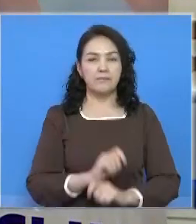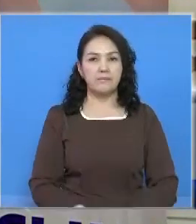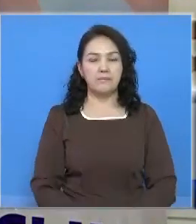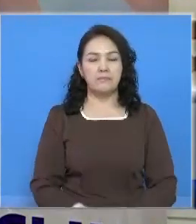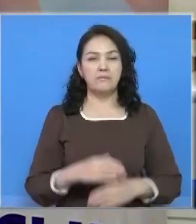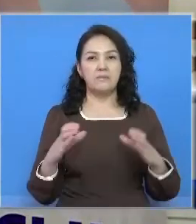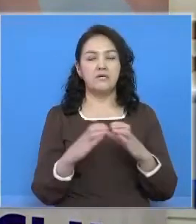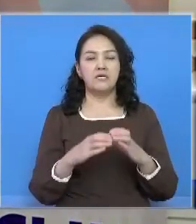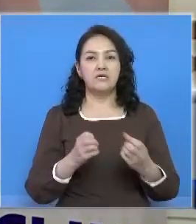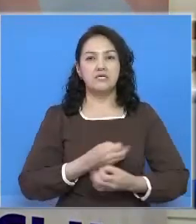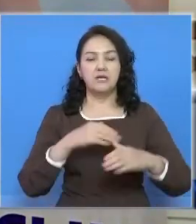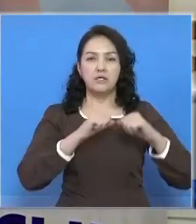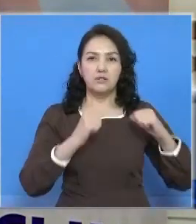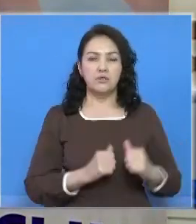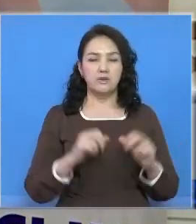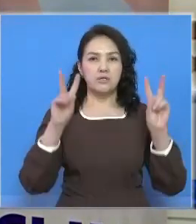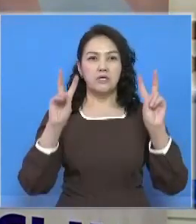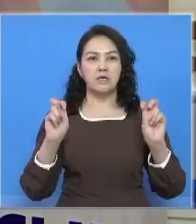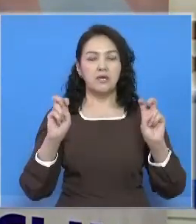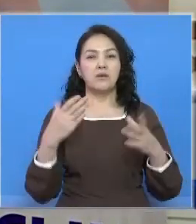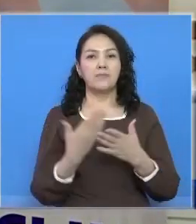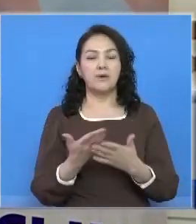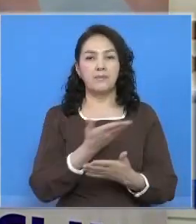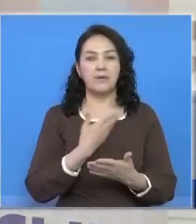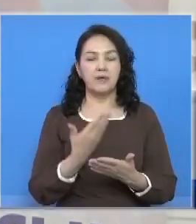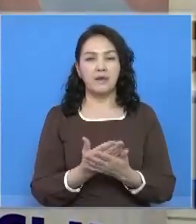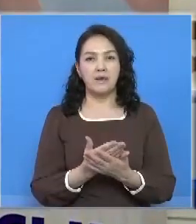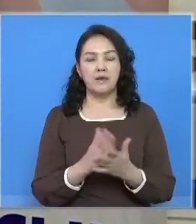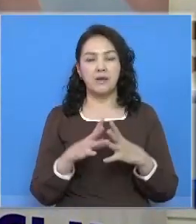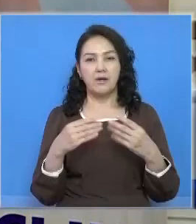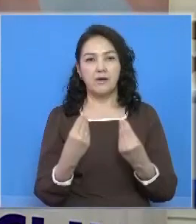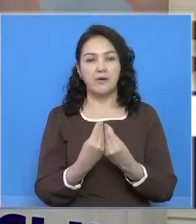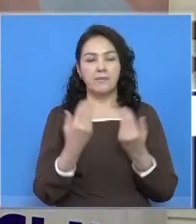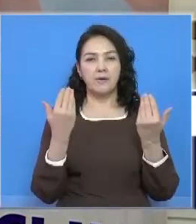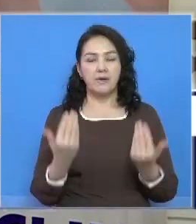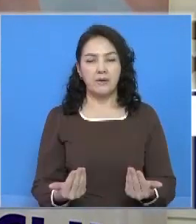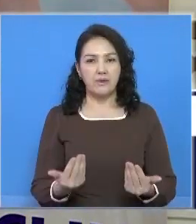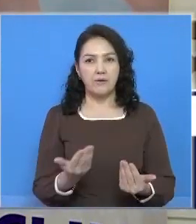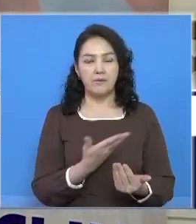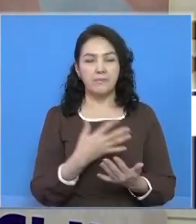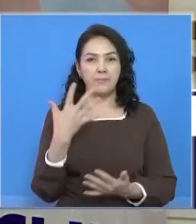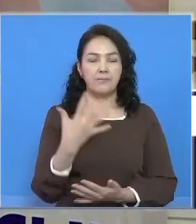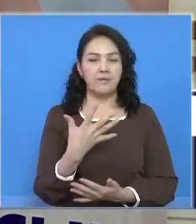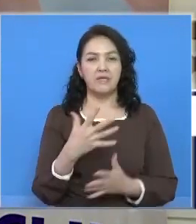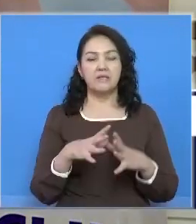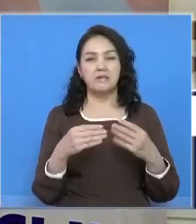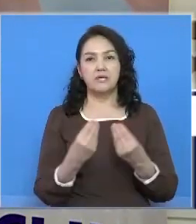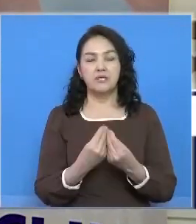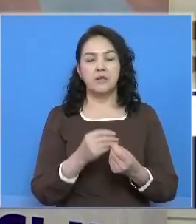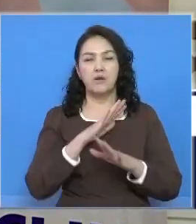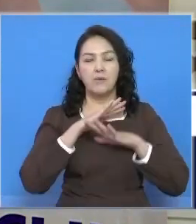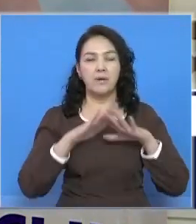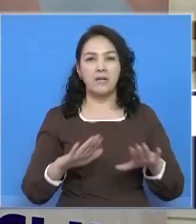Жарқын жүрек деген отбасылық қайырымдылық тобынан шағын біздің жанұя болған. Бүгінгі күнге дейін біз 5 жанұяға